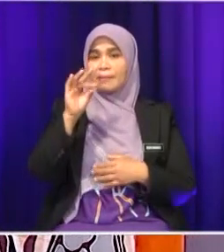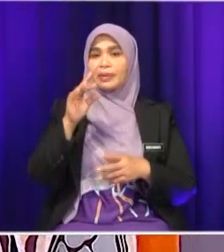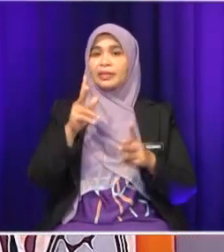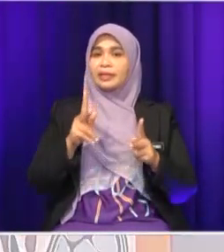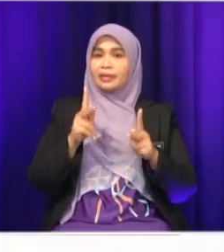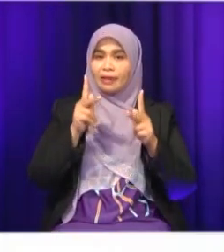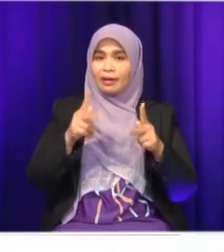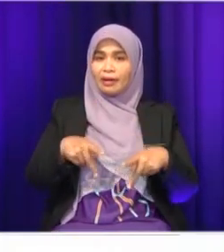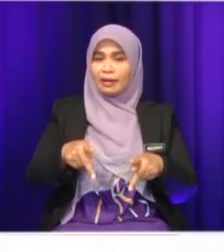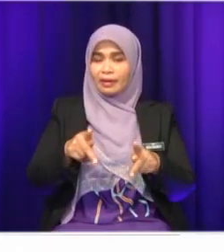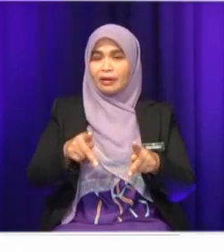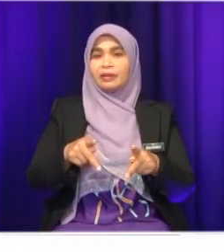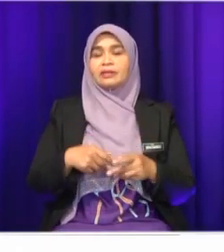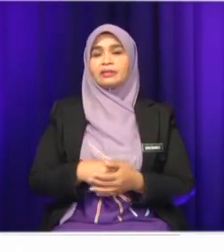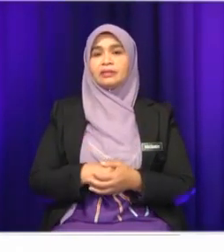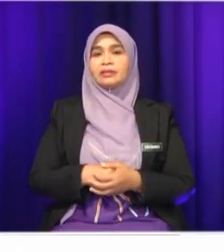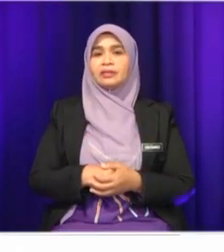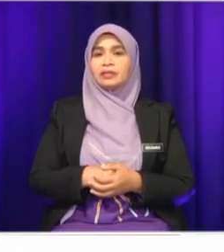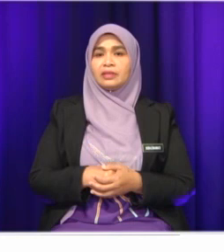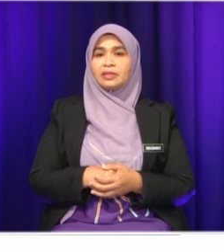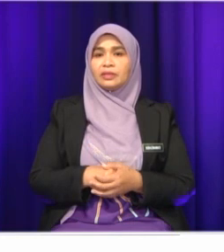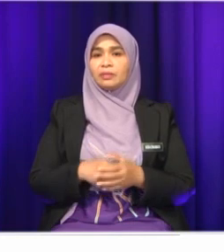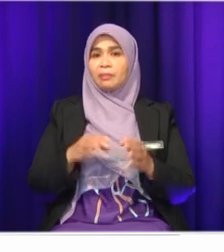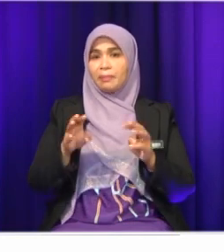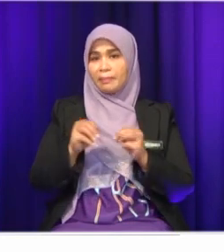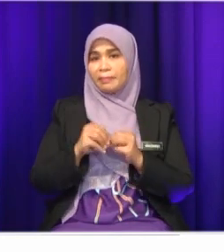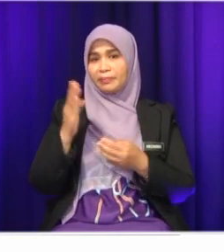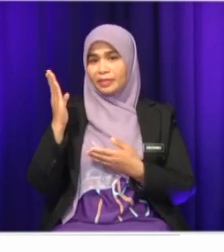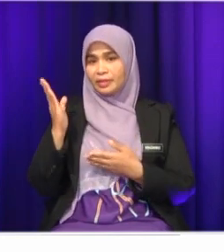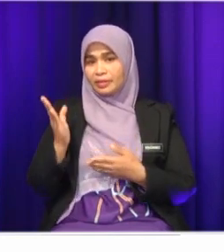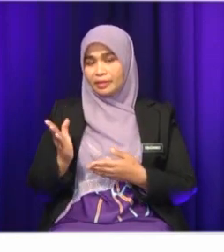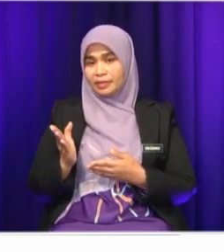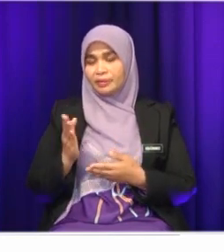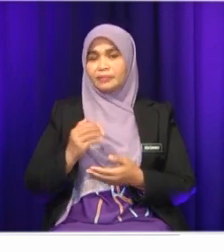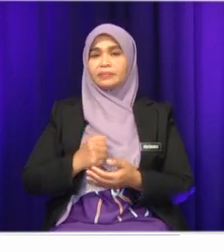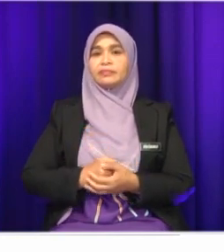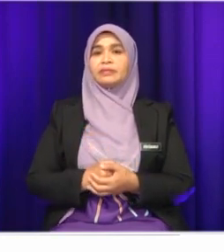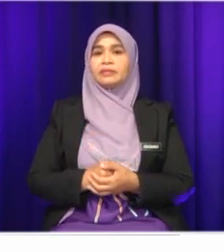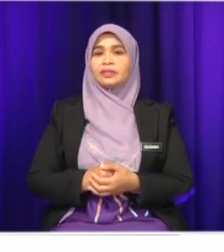kaidah mencelup kaidah mencara kaidah merebus brainly